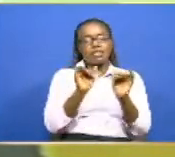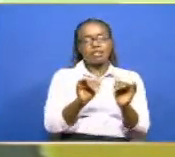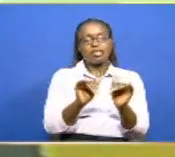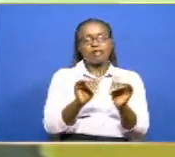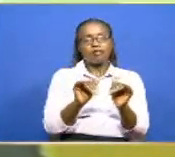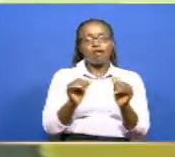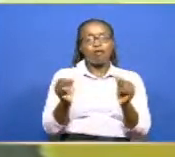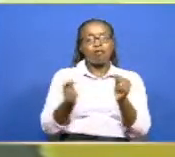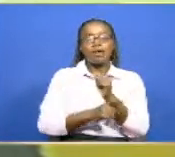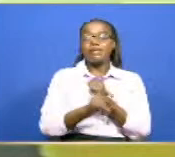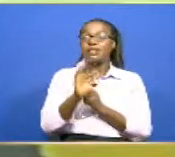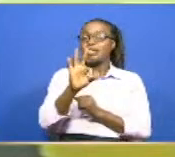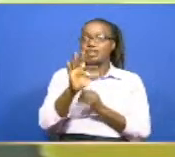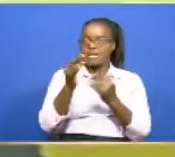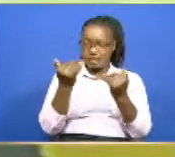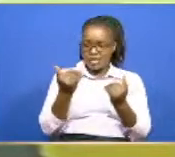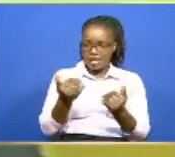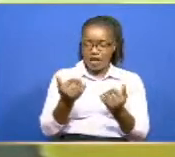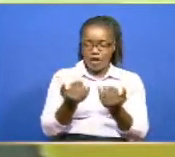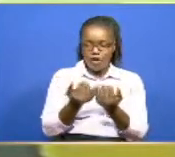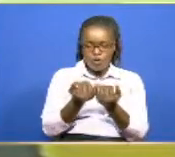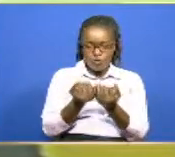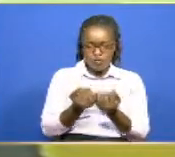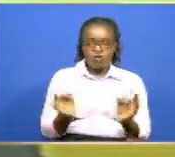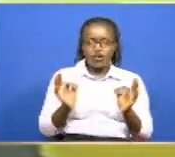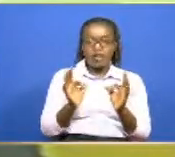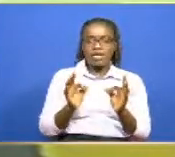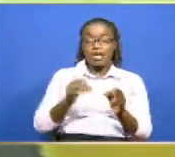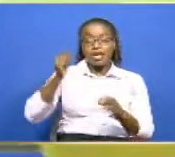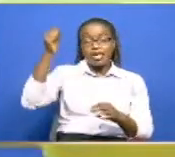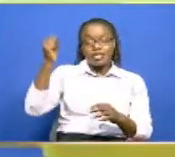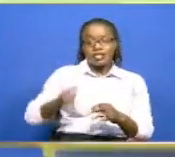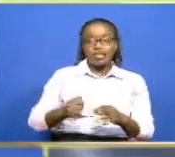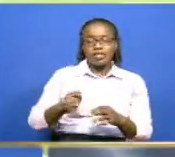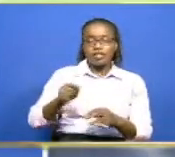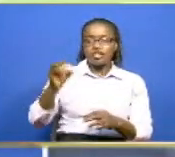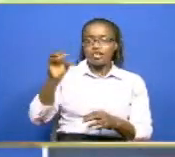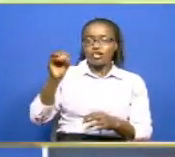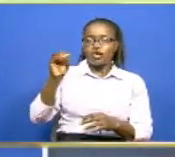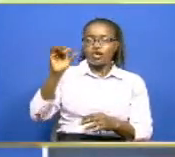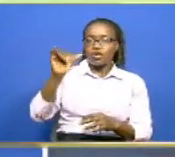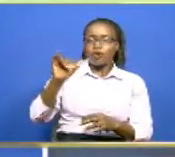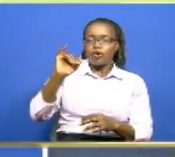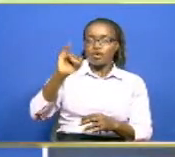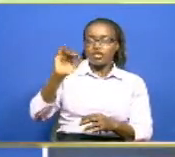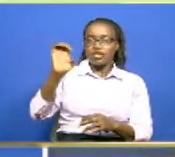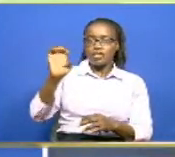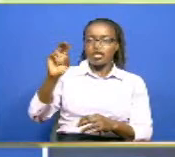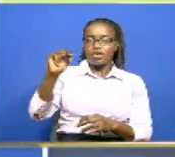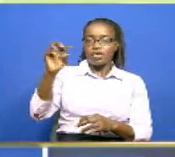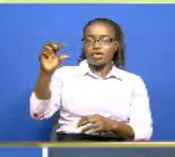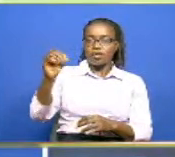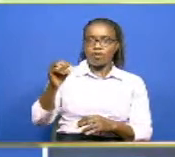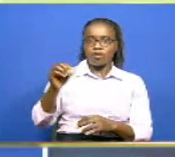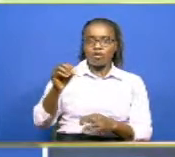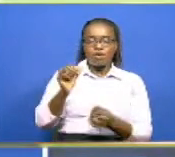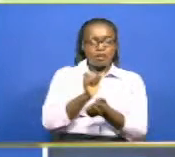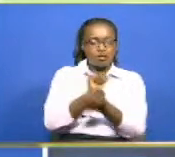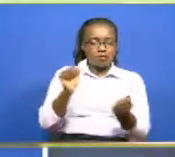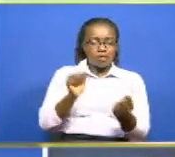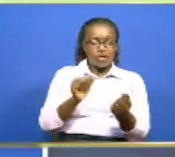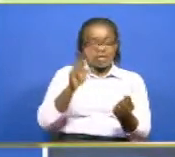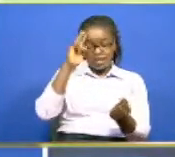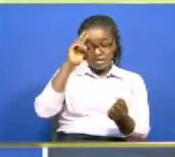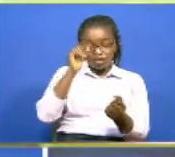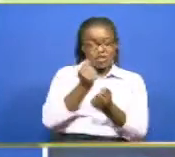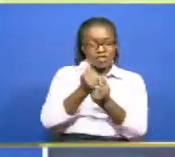cha miezi mitatu aliachiliwa huru na jaji John Oyengo aliyeamua kwamba hakuna sababu ya kumnyima dhamana. Mbunge